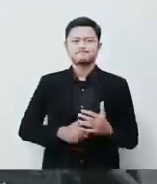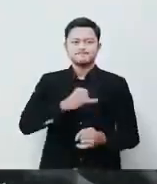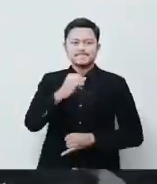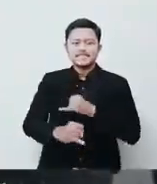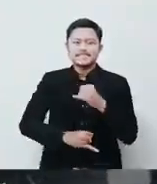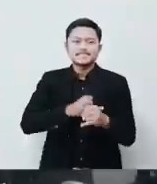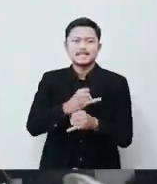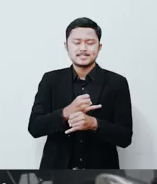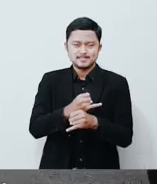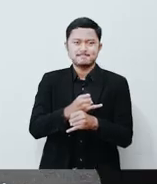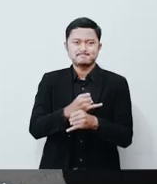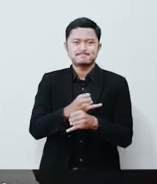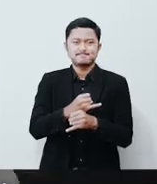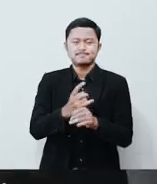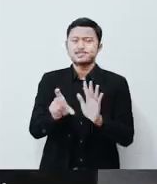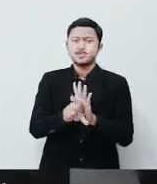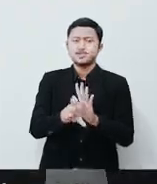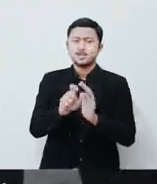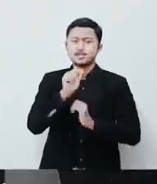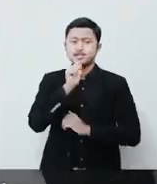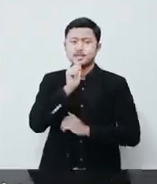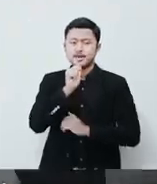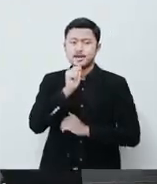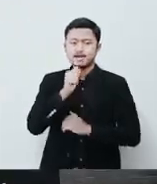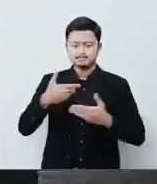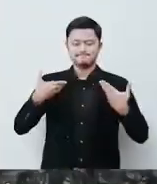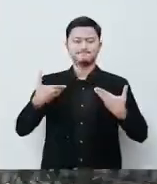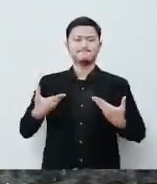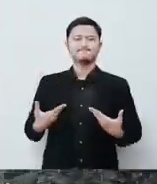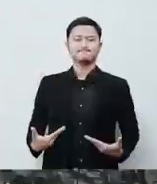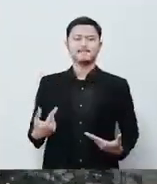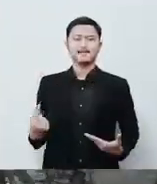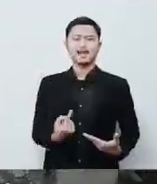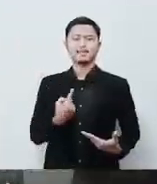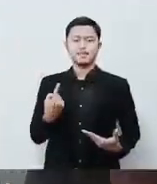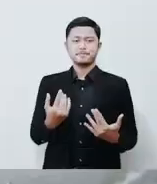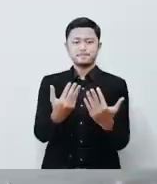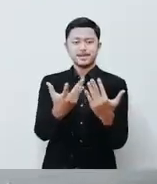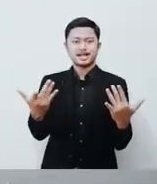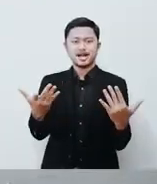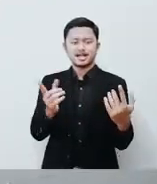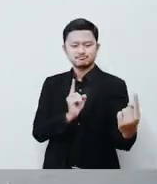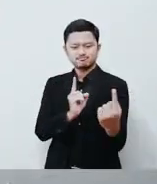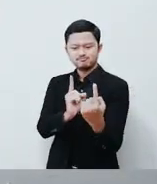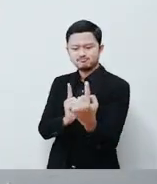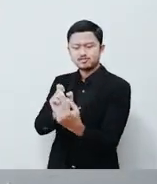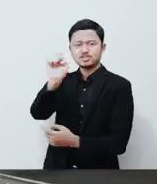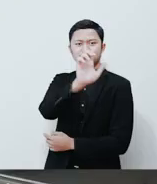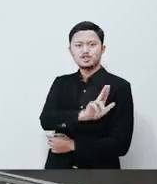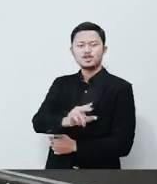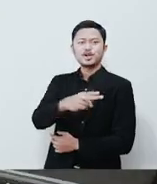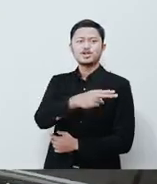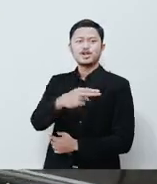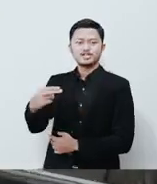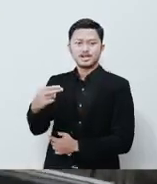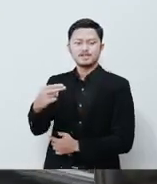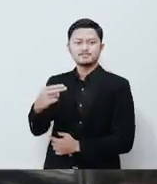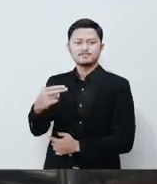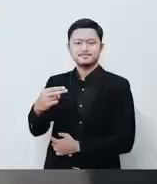Sebagai salah satu instansi yang bergerak dalam pelayanan publik dan menyentuh langsung melayani masyarakat di seluruh